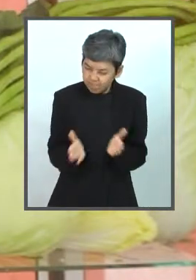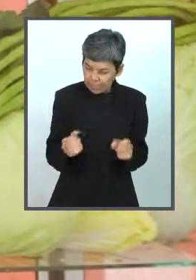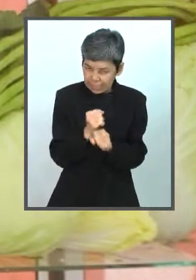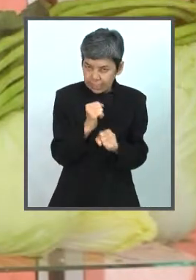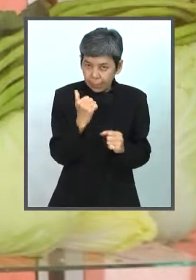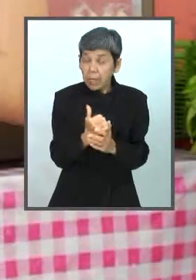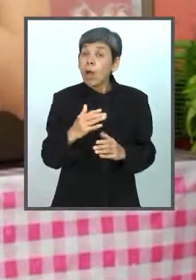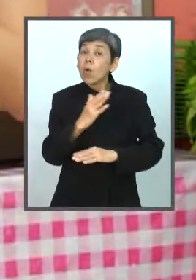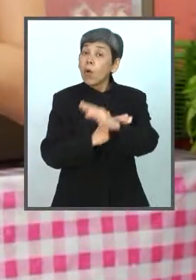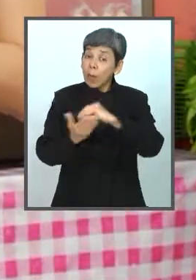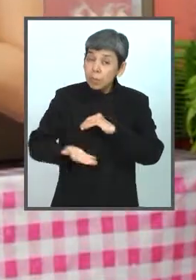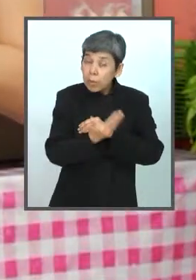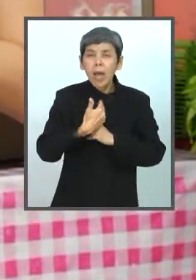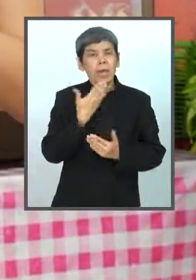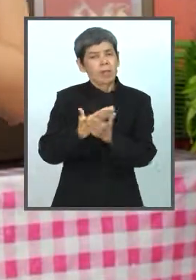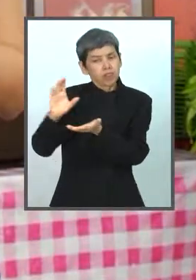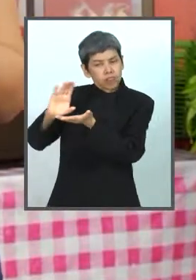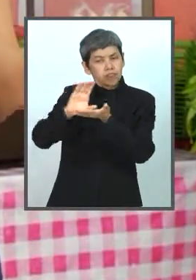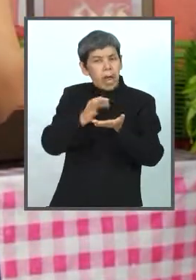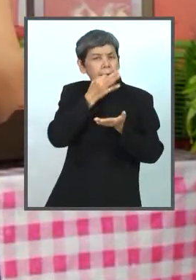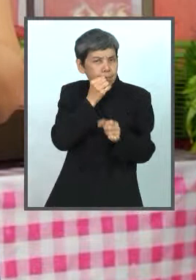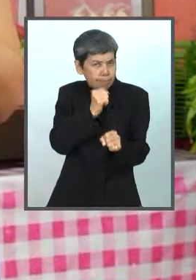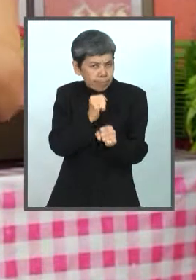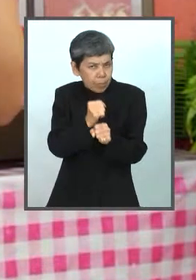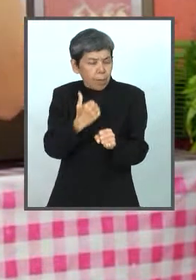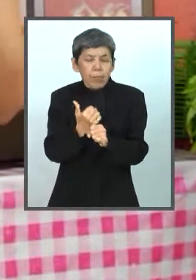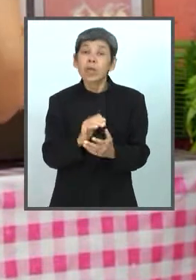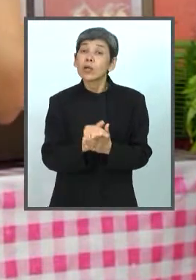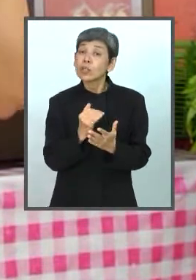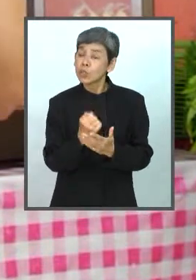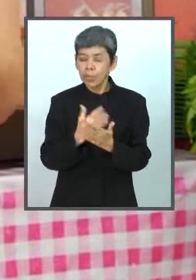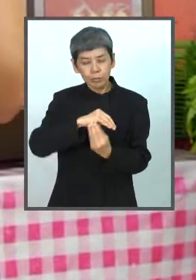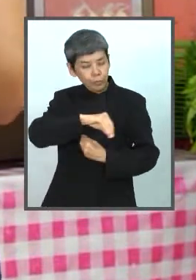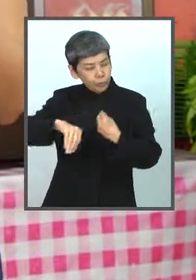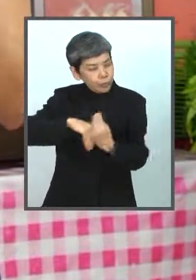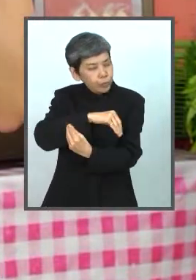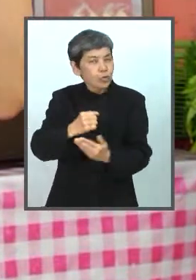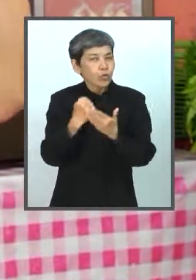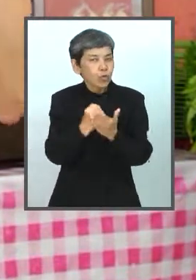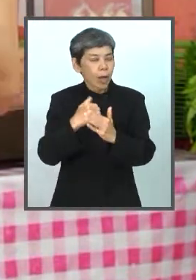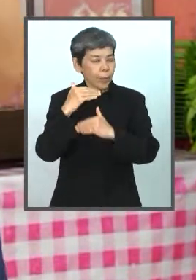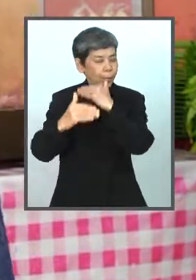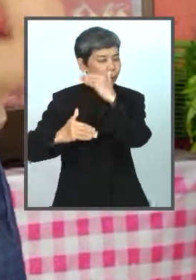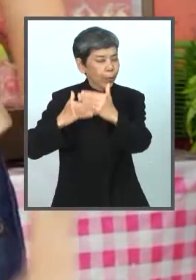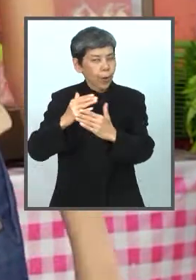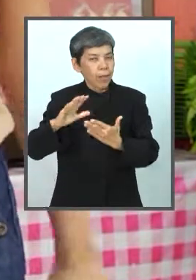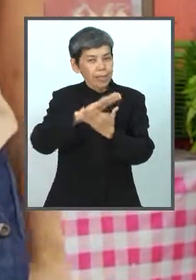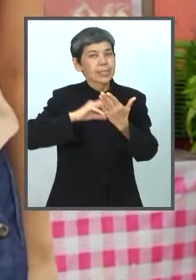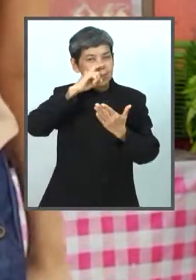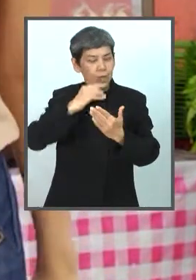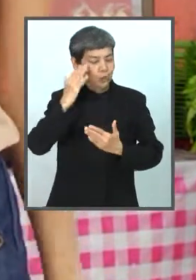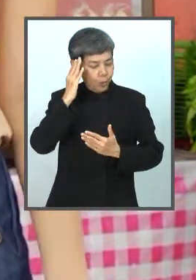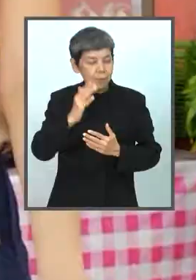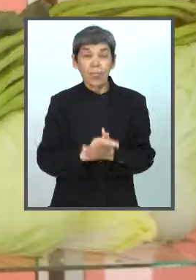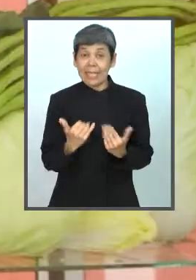เคลื่อนงานค่ะเพื่อให้คนพิการได้มีเงินทุนในการประกอบอาชีพลดภาระสร้างรายได้แล้วก็เป็นพลังขับเคลื่อนให้กับประเทศชา